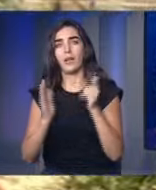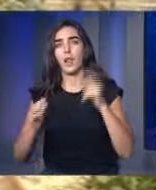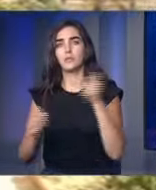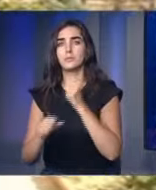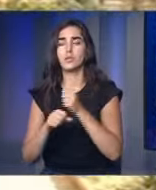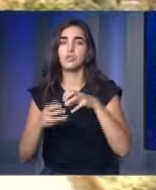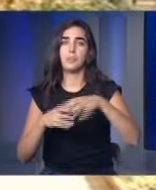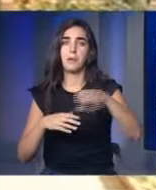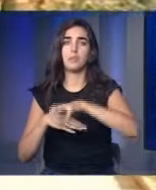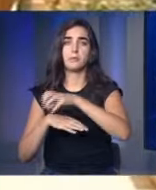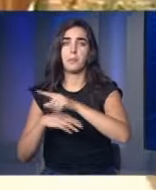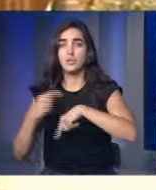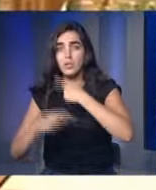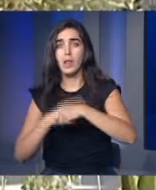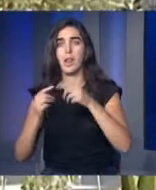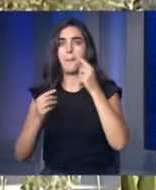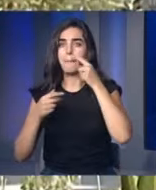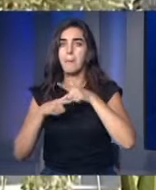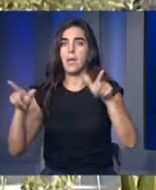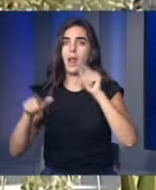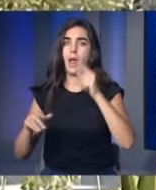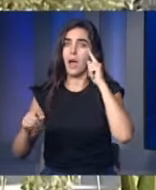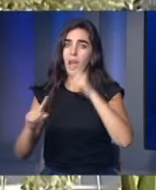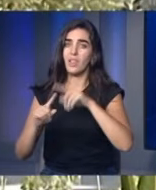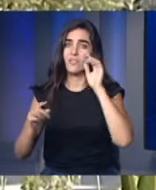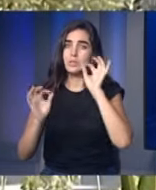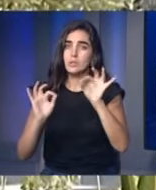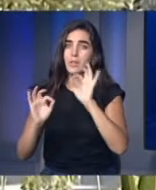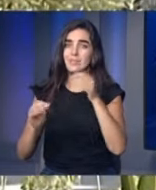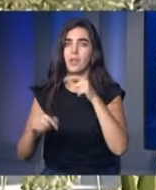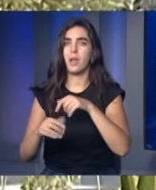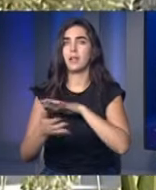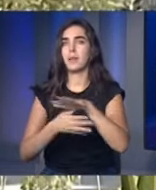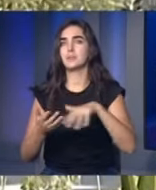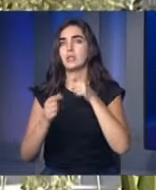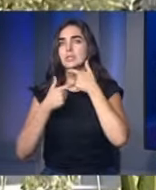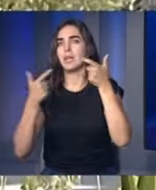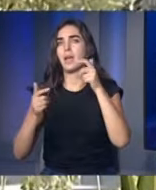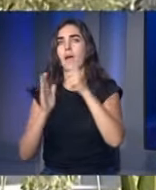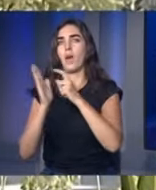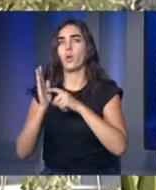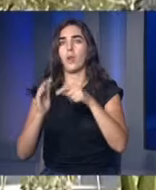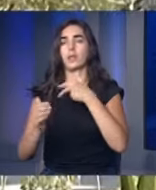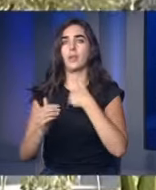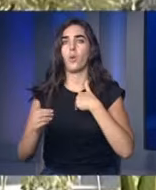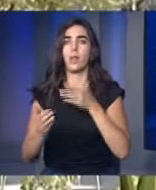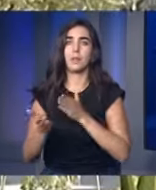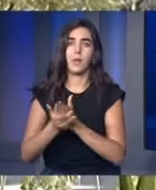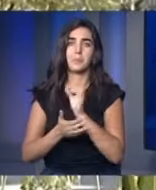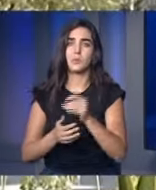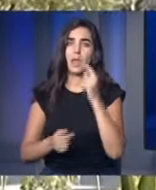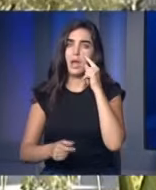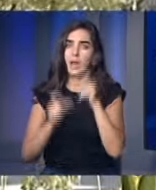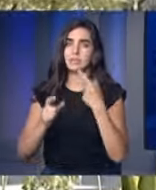الفوري للأعمال العدائية على كل الجبهات. وشدد البيان على أن استهداف المدنيين يعد انتهاكا